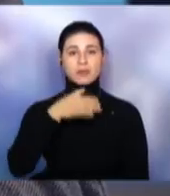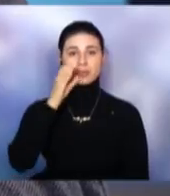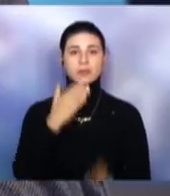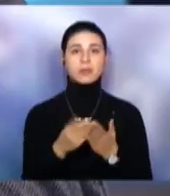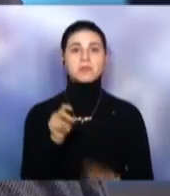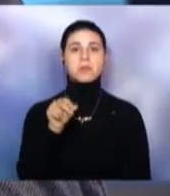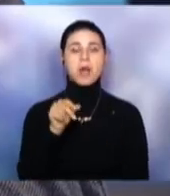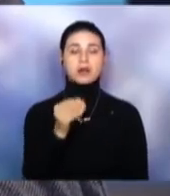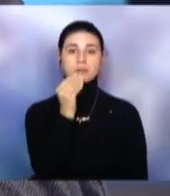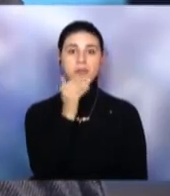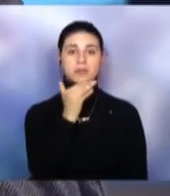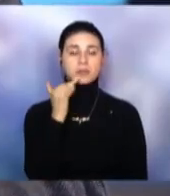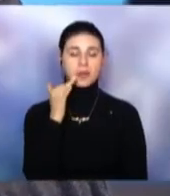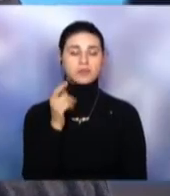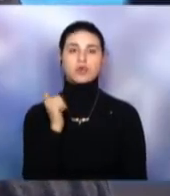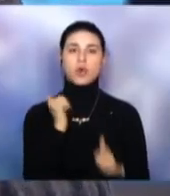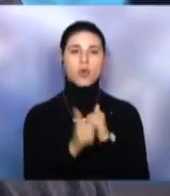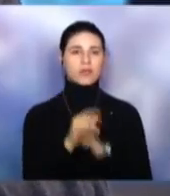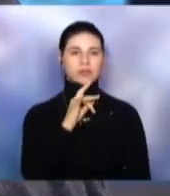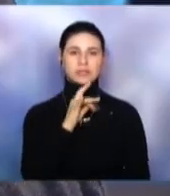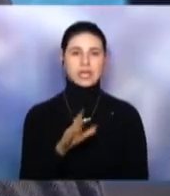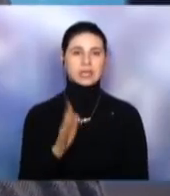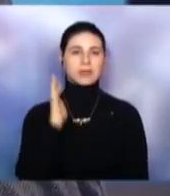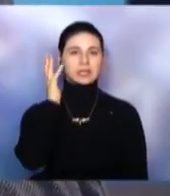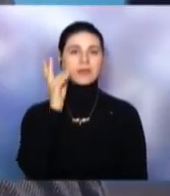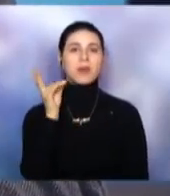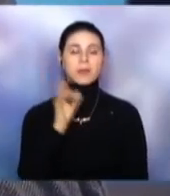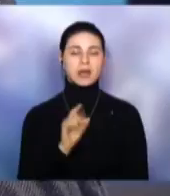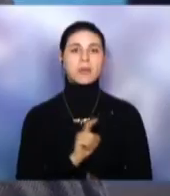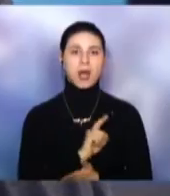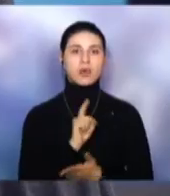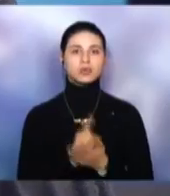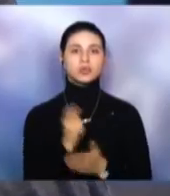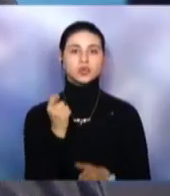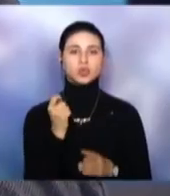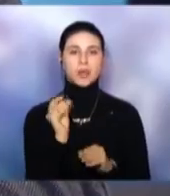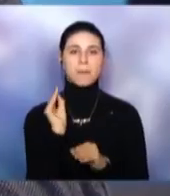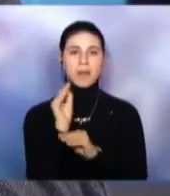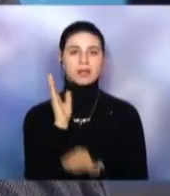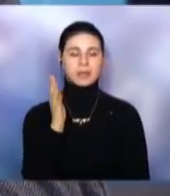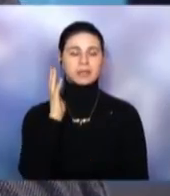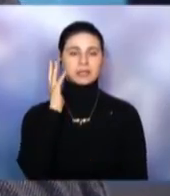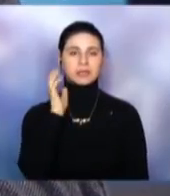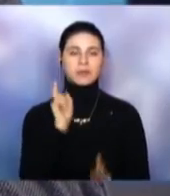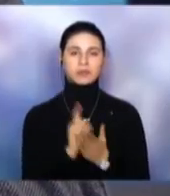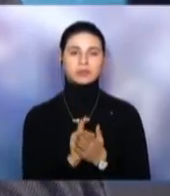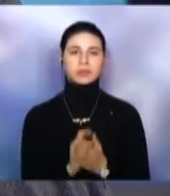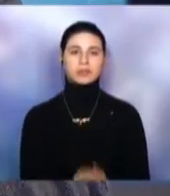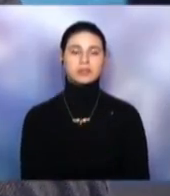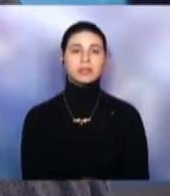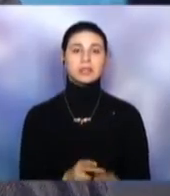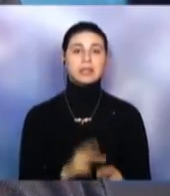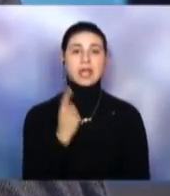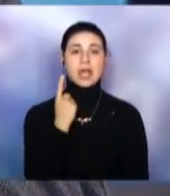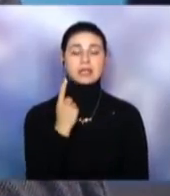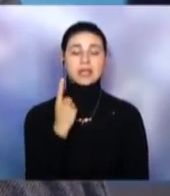გადატვირთვა ყოველთვის არ იწვევს, თუმცა ქმნის პირობას წნევის მატებისთვის, მისი ცვალებადობისთვის და